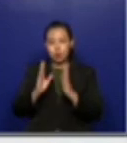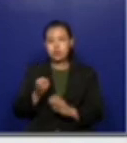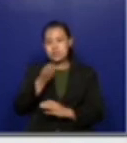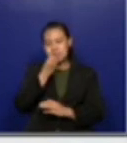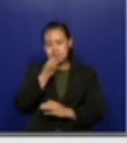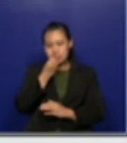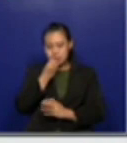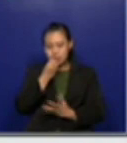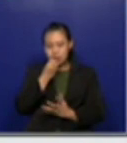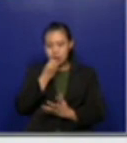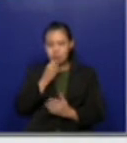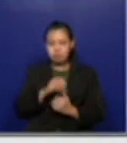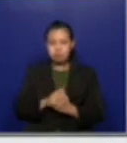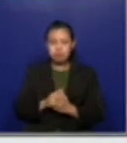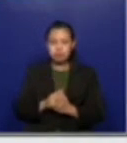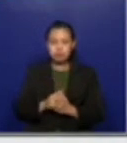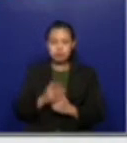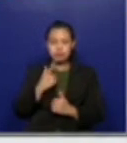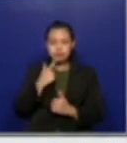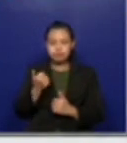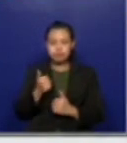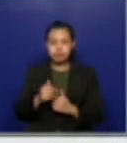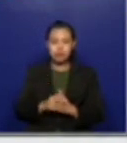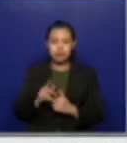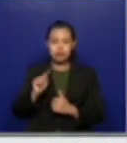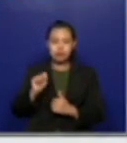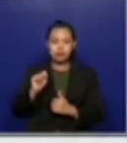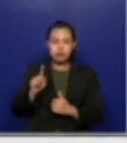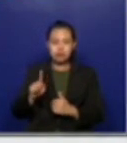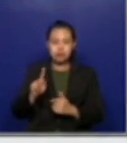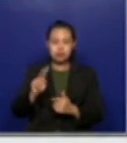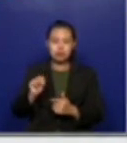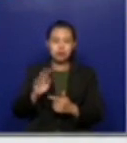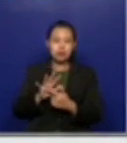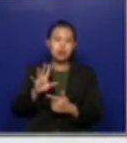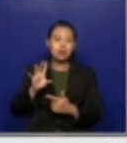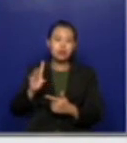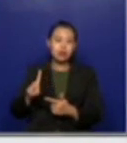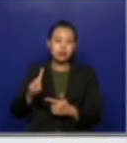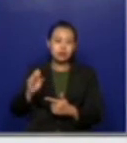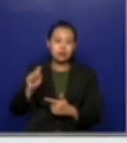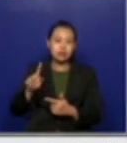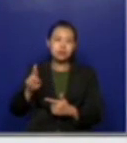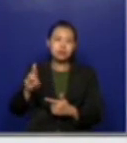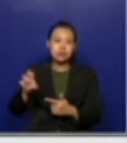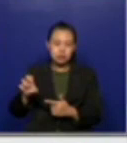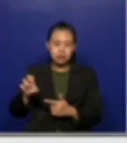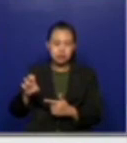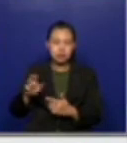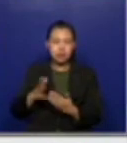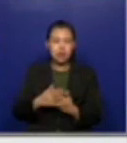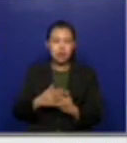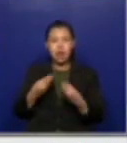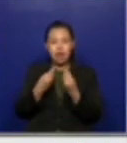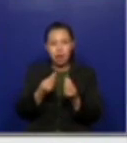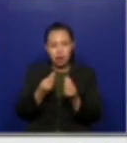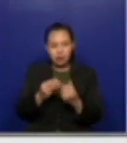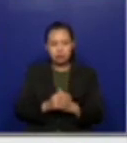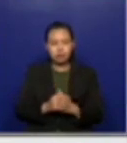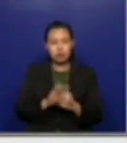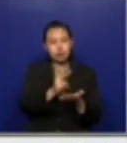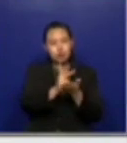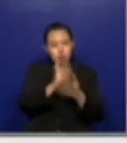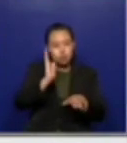มบอกเลยครับท่านพลเอกประยุทธ์จันทร์โอชาต้องเป็นถนัดกู้และถนัดแจกผมฟังมันเนี่ยนะมันไม่มีอะไรจริงๆท่านบอกว่าจะเอ